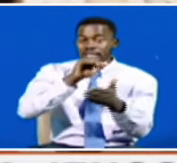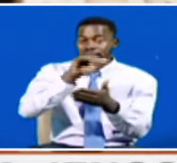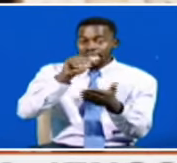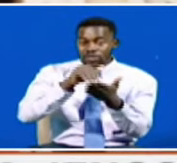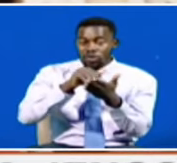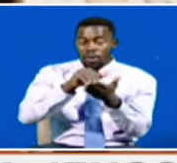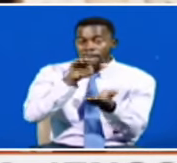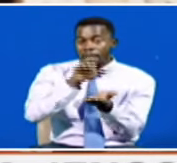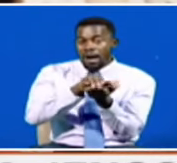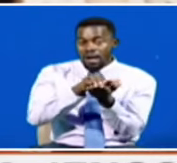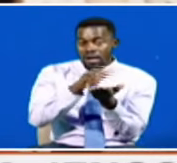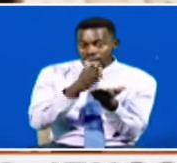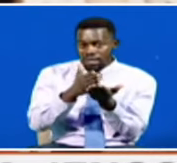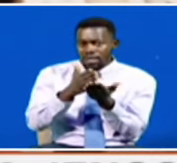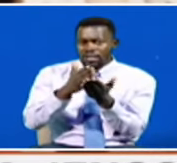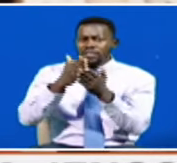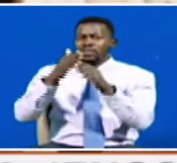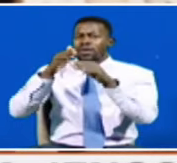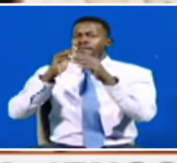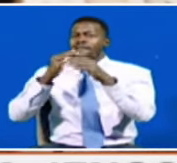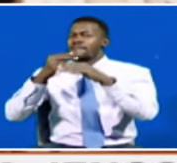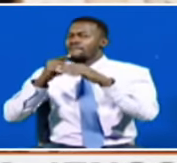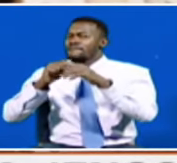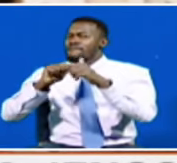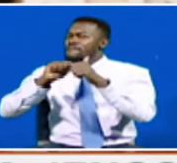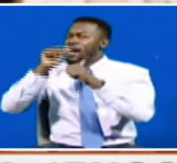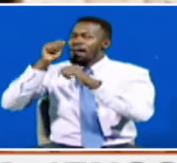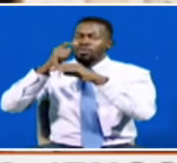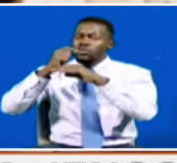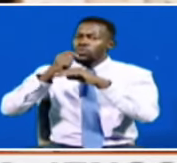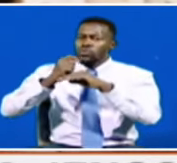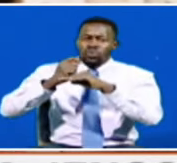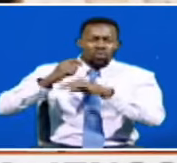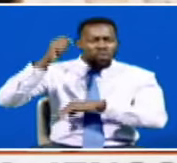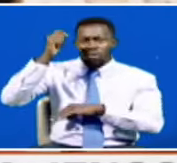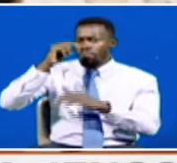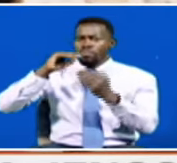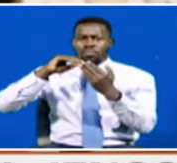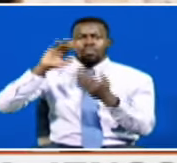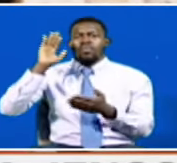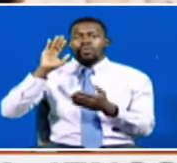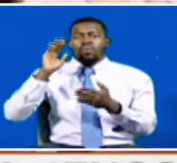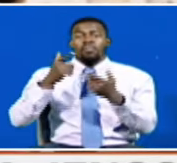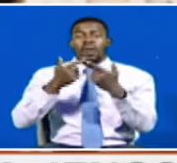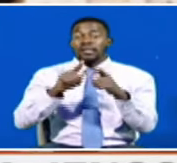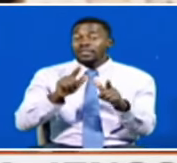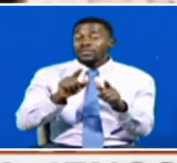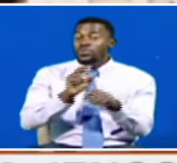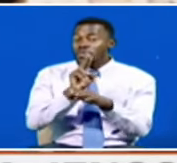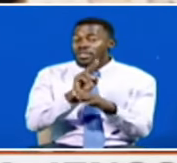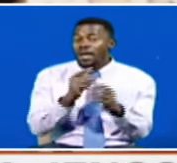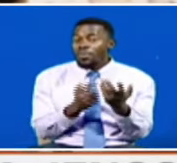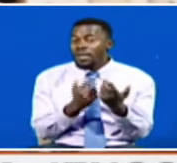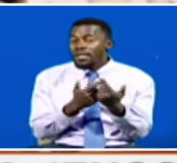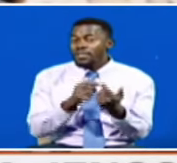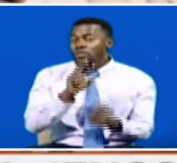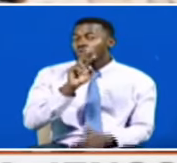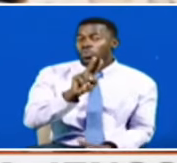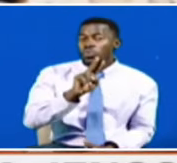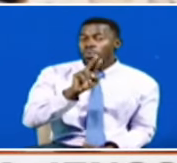pension towers ambayo iko tu mkabla na hilo jengo ni bilioni